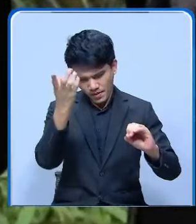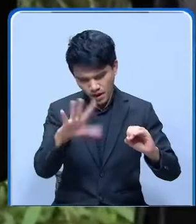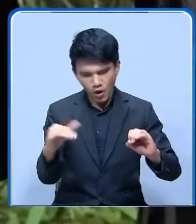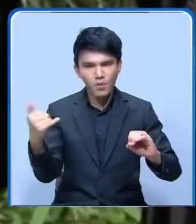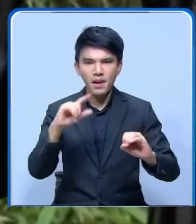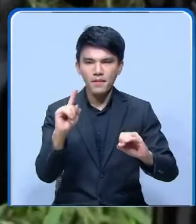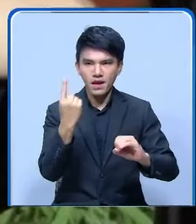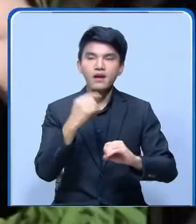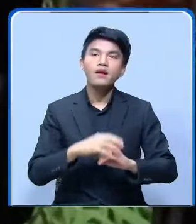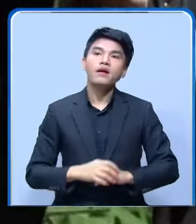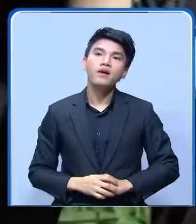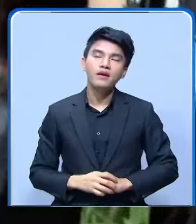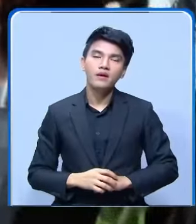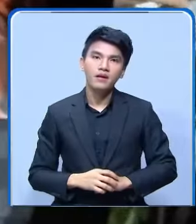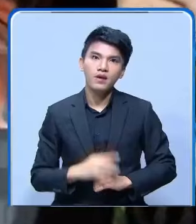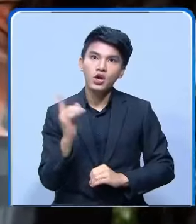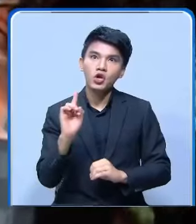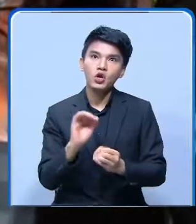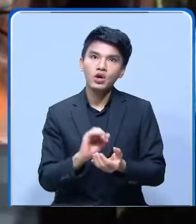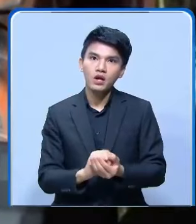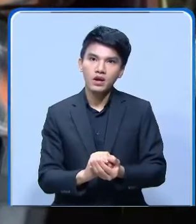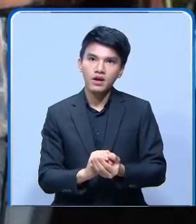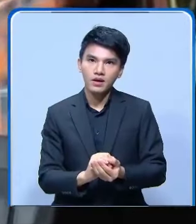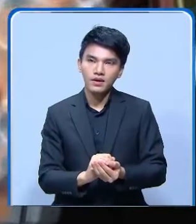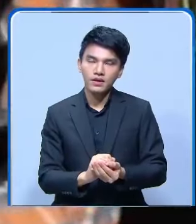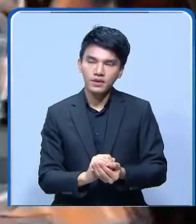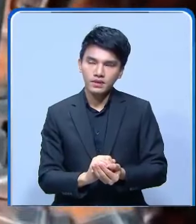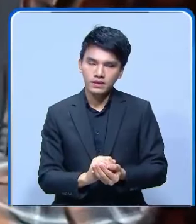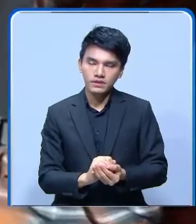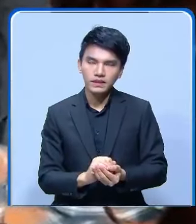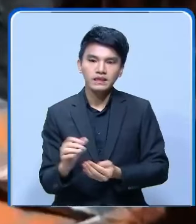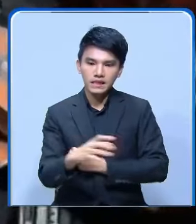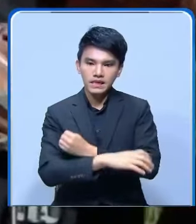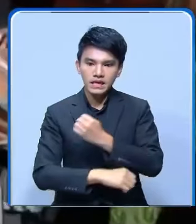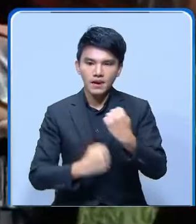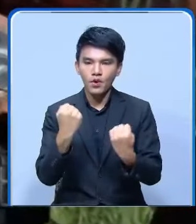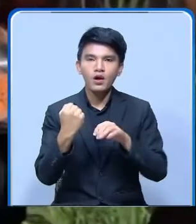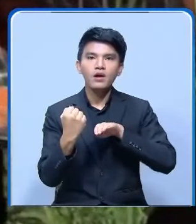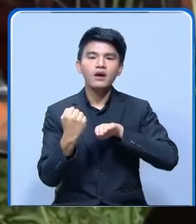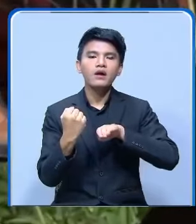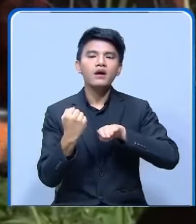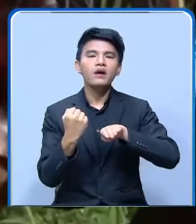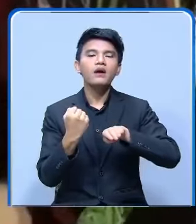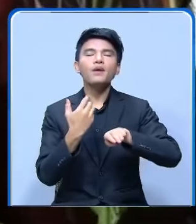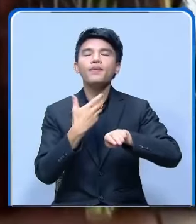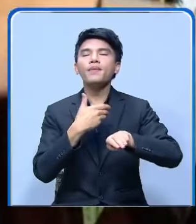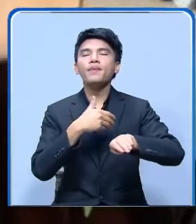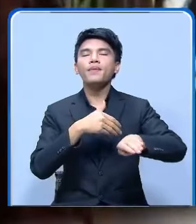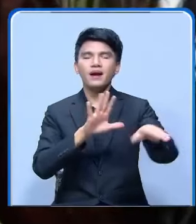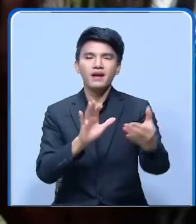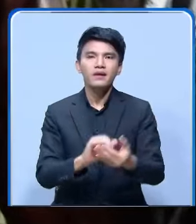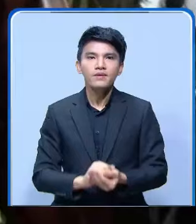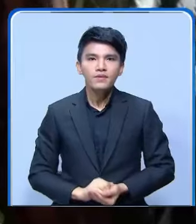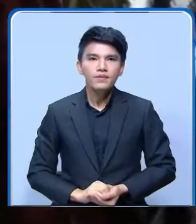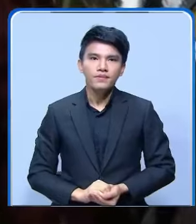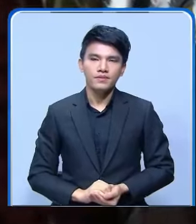าที่รถนี่แหละปรากฏว่าจู่ๆก็มีคนร้ายเข้ามาขโมยรถขับรถเนี่ยหลบหนีไปหน้าตาเฉยเลยทีเดียว